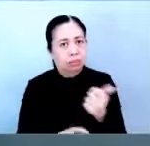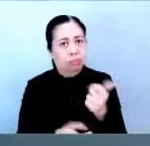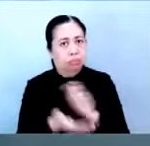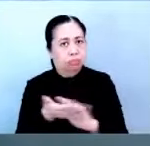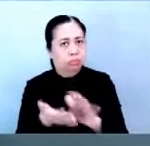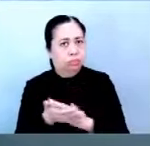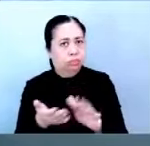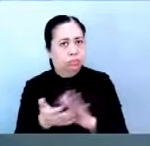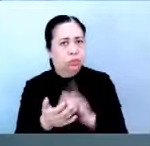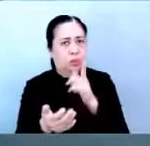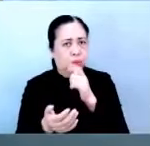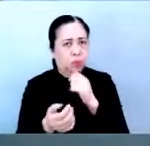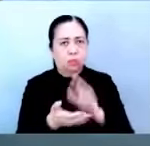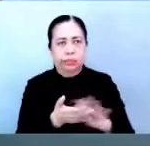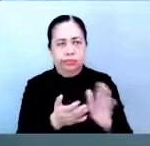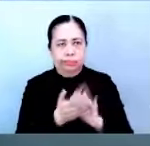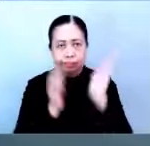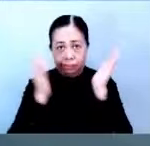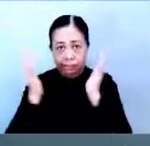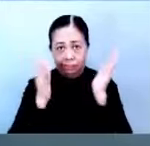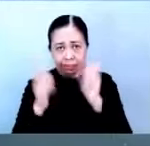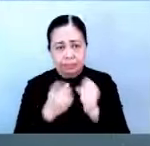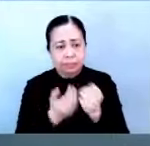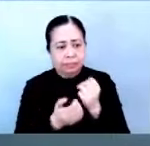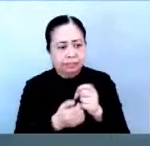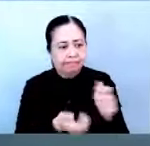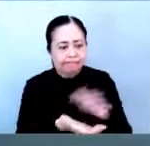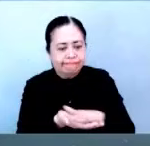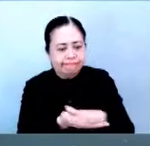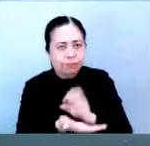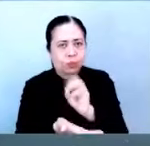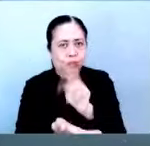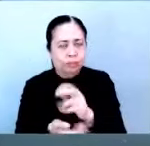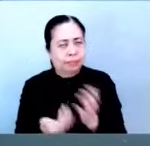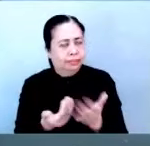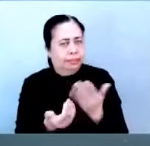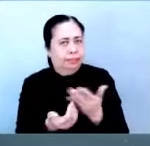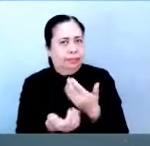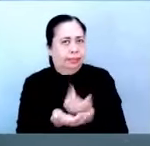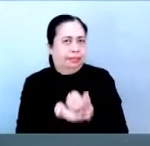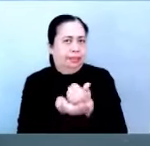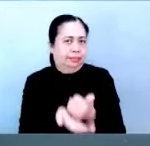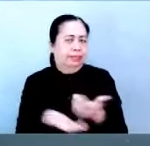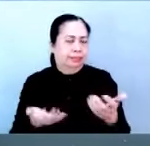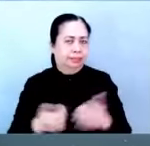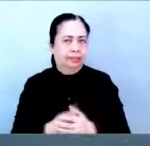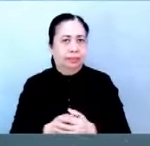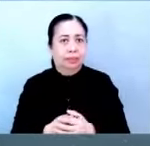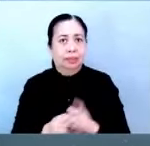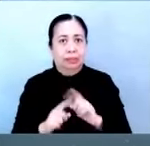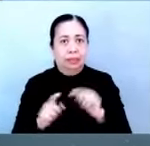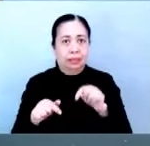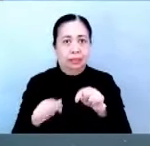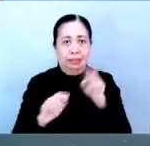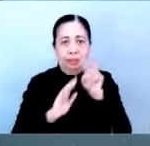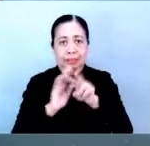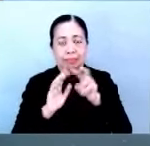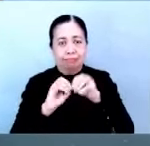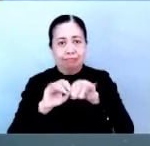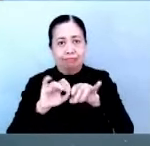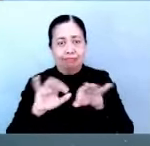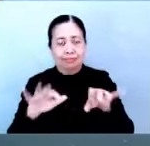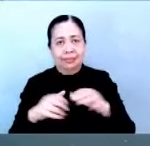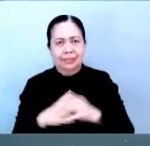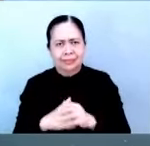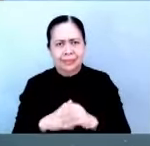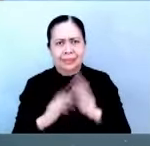mga nagliligpit. Di ba yung simpleng pag-imis ang pinagkainan mo, malaking bagay na yan. Kaya pero dito sa viral video na to mga kapatid, ha,